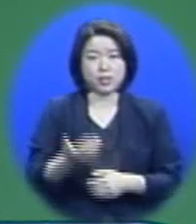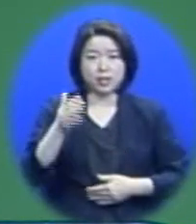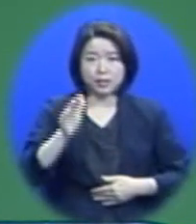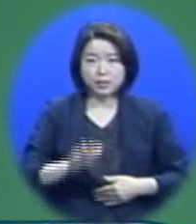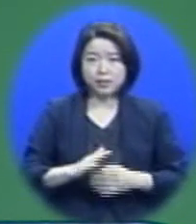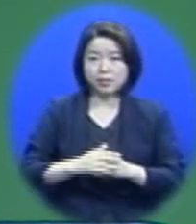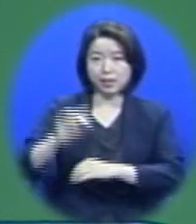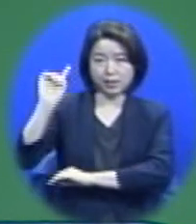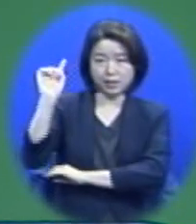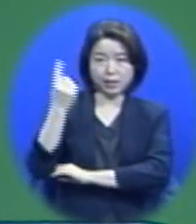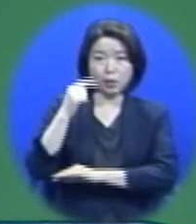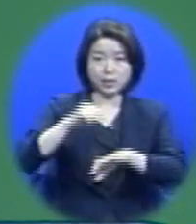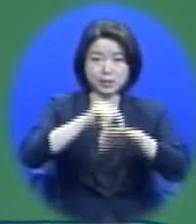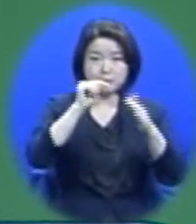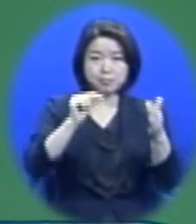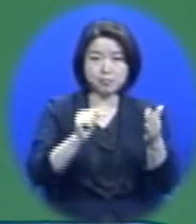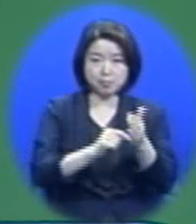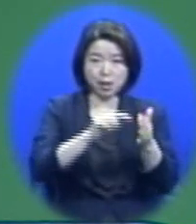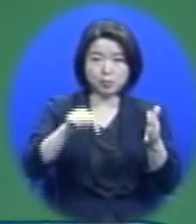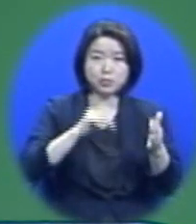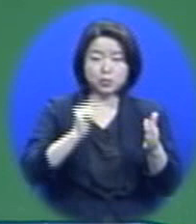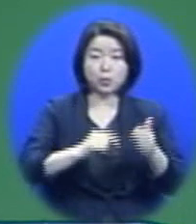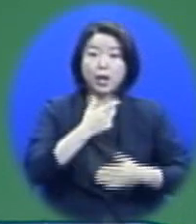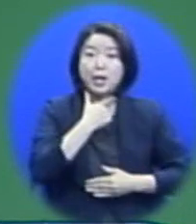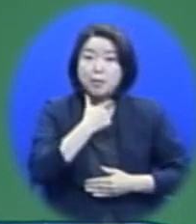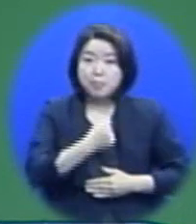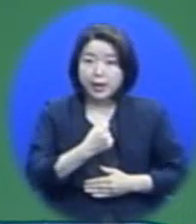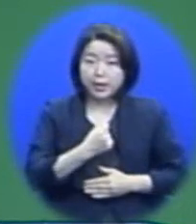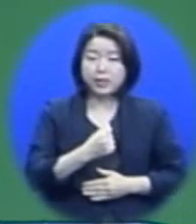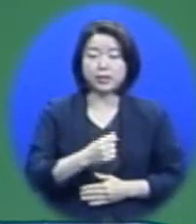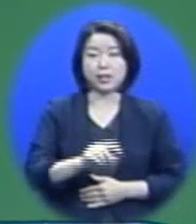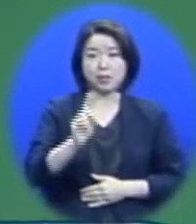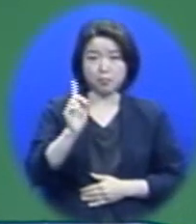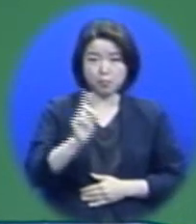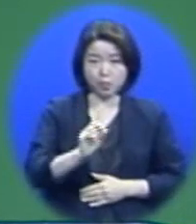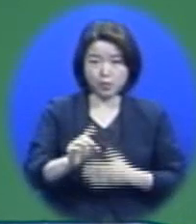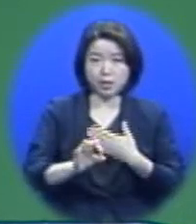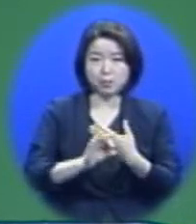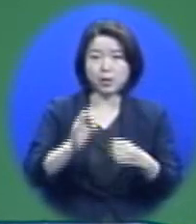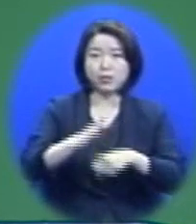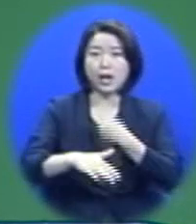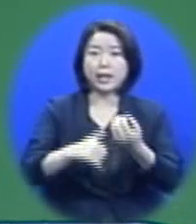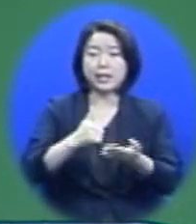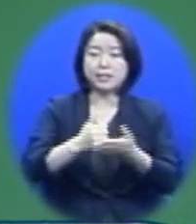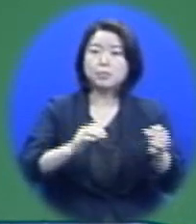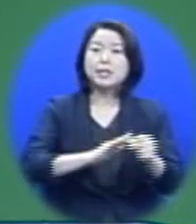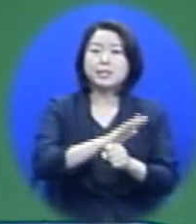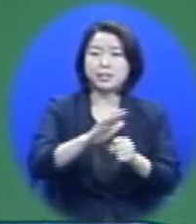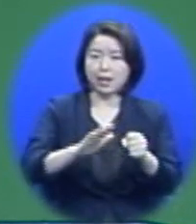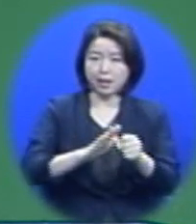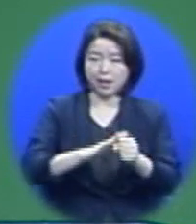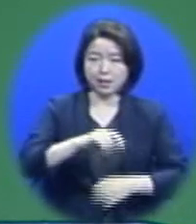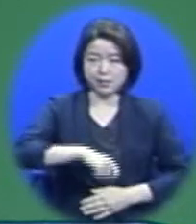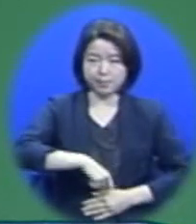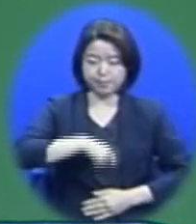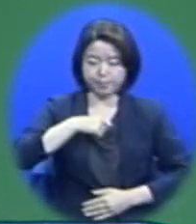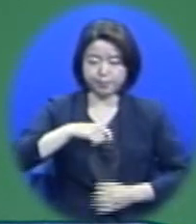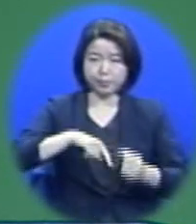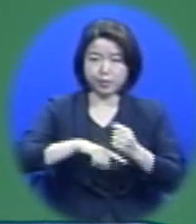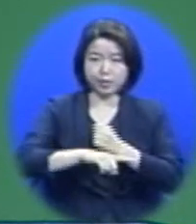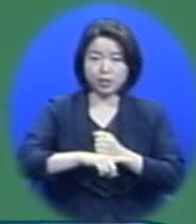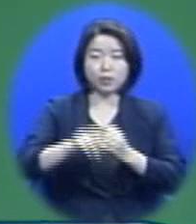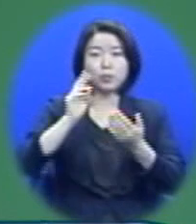이 다윗의 마음에 갈망이 하나님의 사랑과 정의라고 그가 그렇게